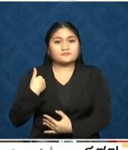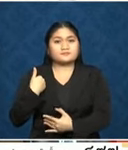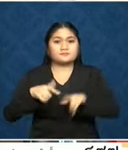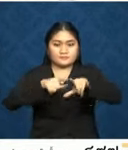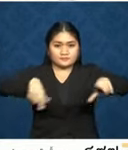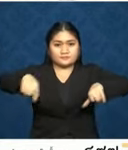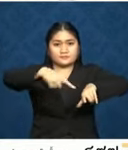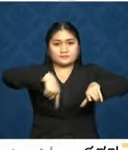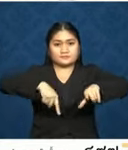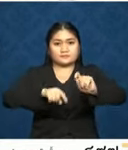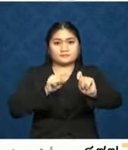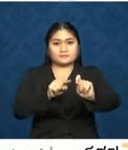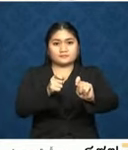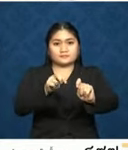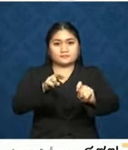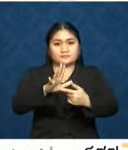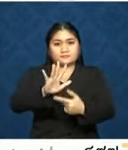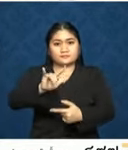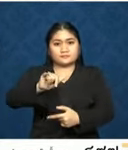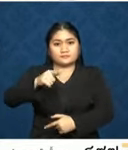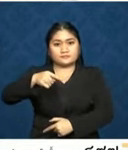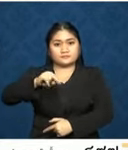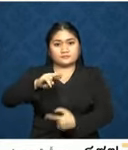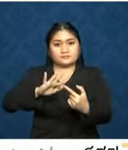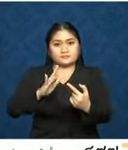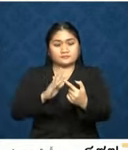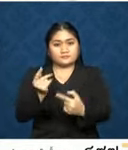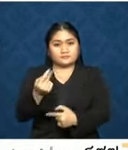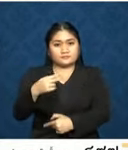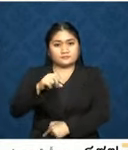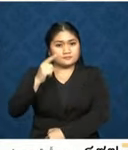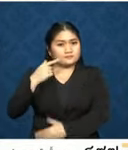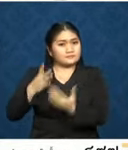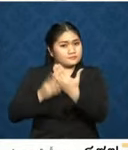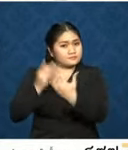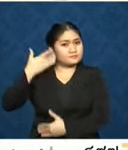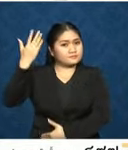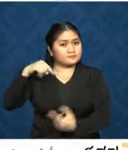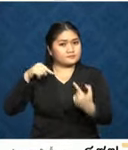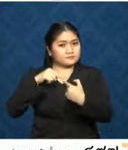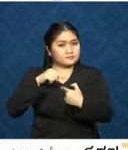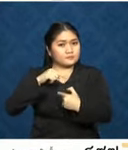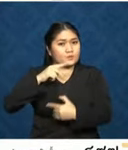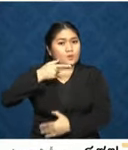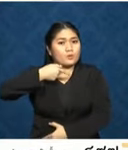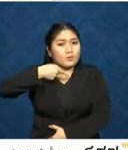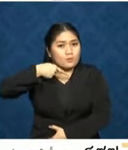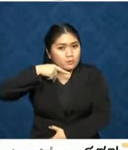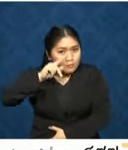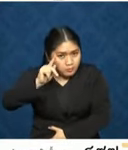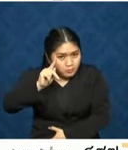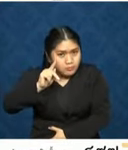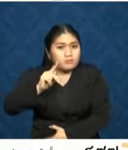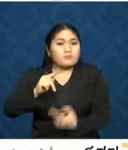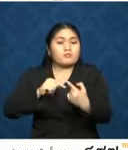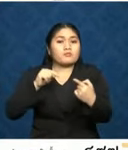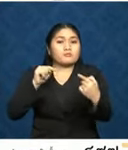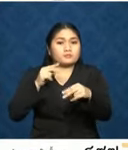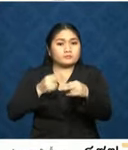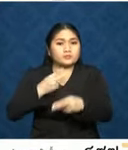อรัญประเทศเมื่อสัปดาห์ที่แล้วครับเป็นคดีความของคุณป้าบัวขวัญหรือว่าที่พวกเราทราบกัน